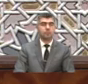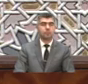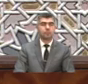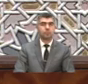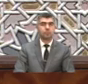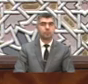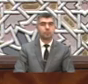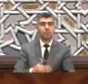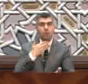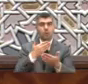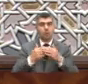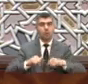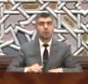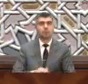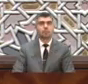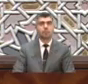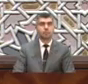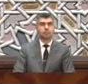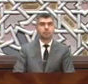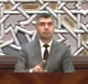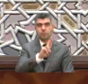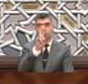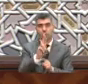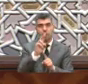شكرا السيد الوزير. تعقيب السيد النائب المحترم.